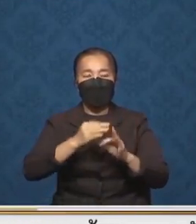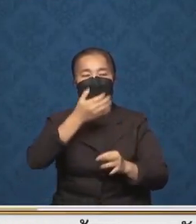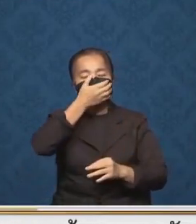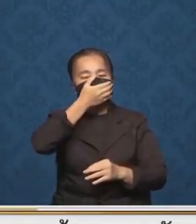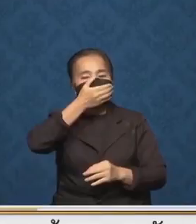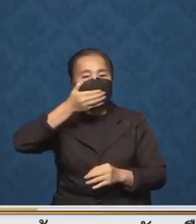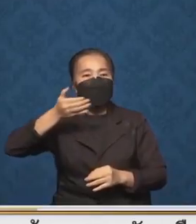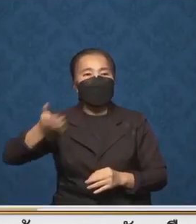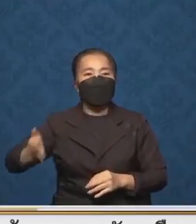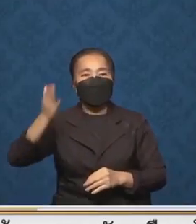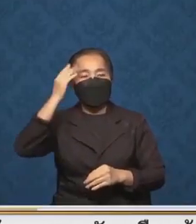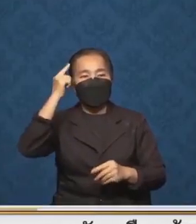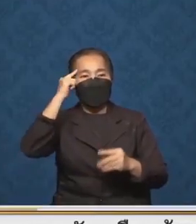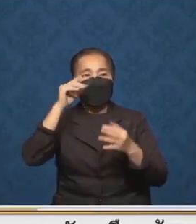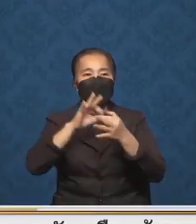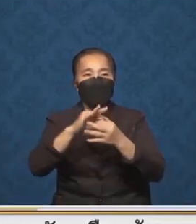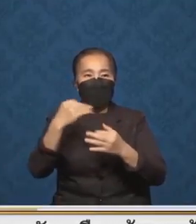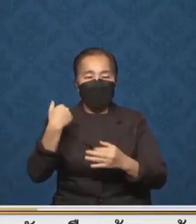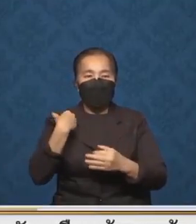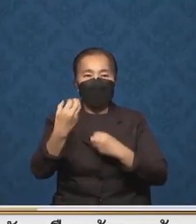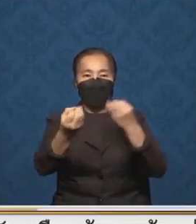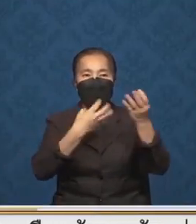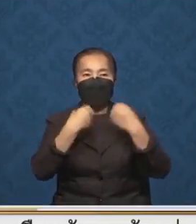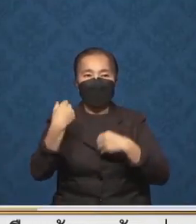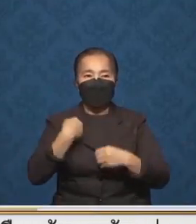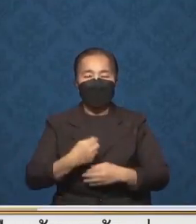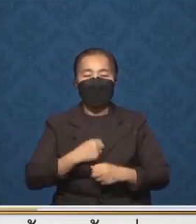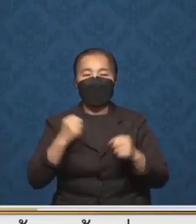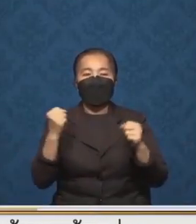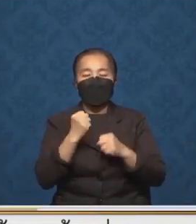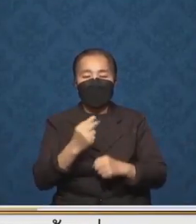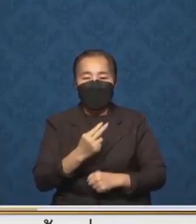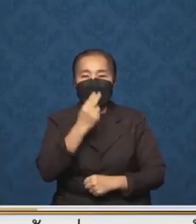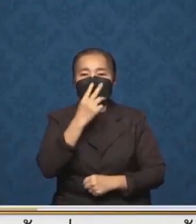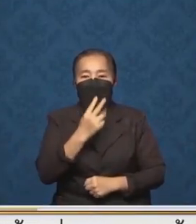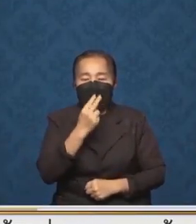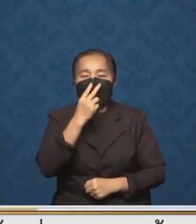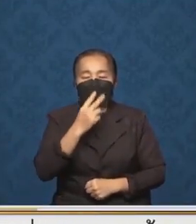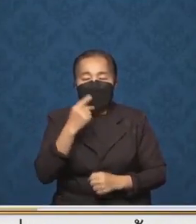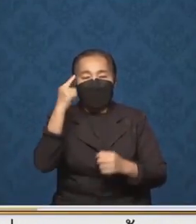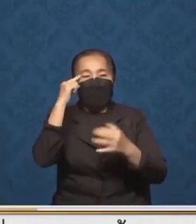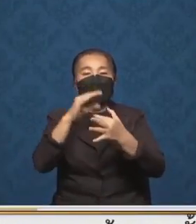ราะว่าเป็นห่วงมีคนนับผมหายใจกี่ครั้งนะ